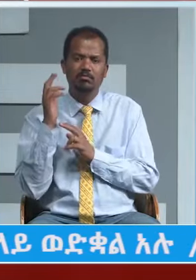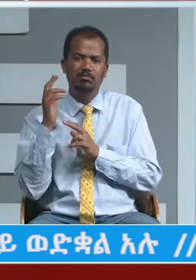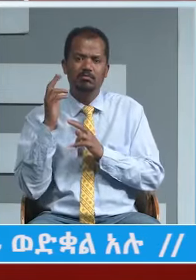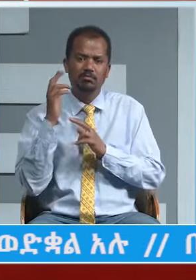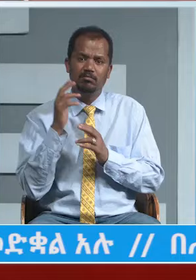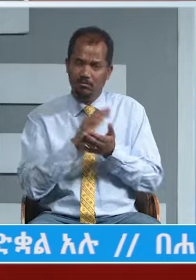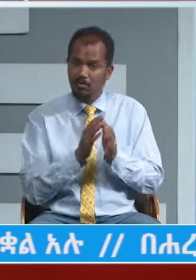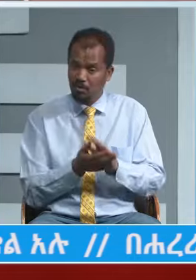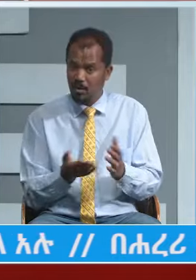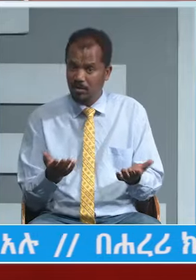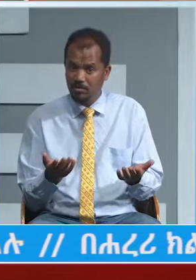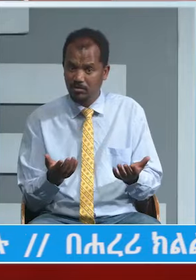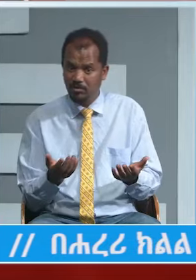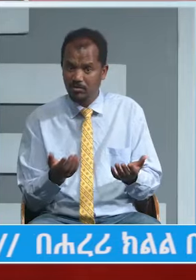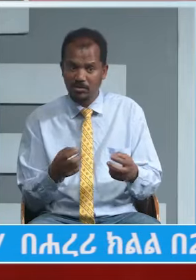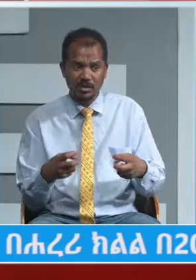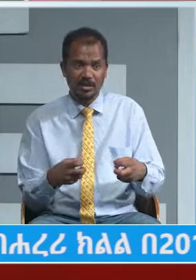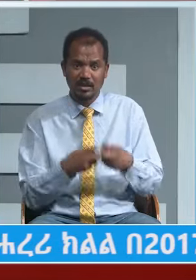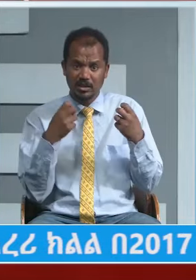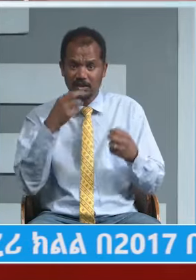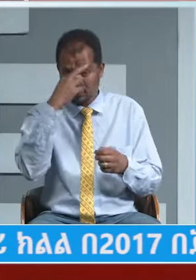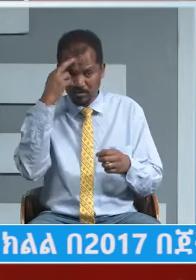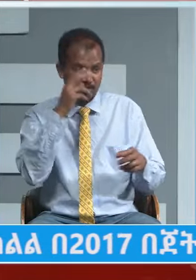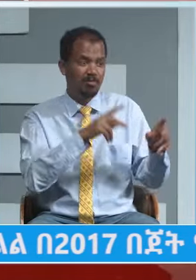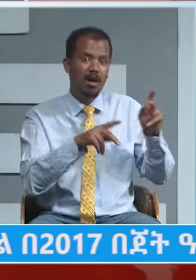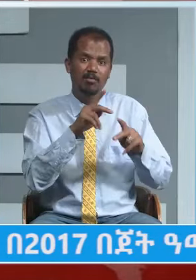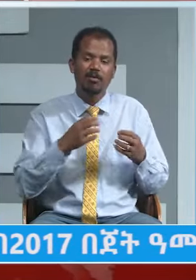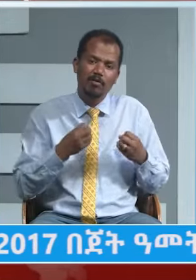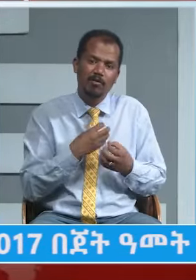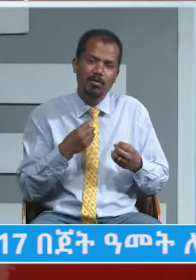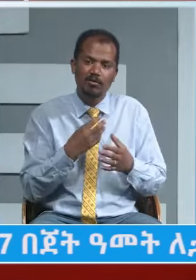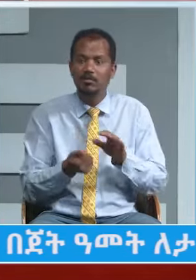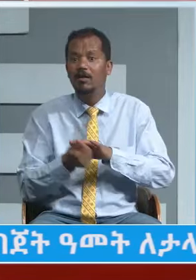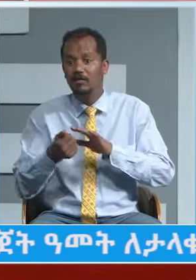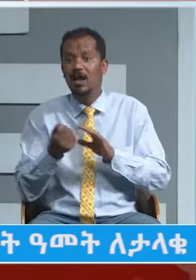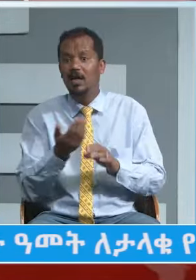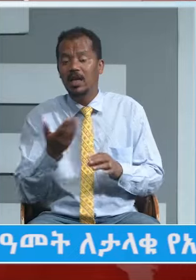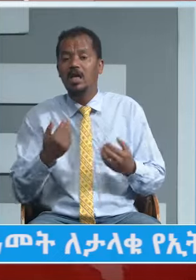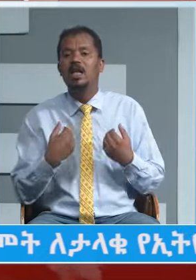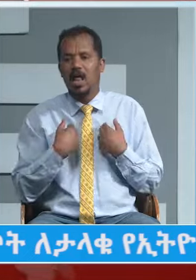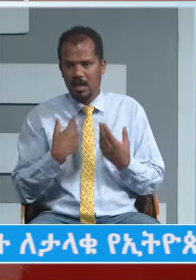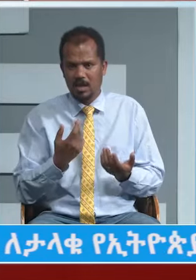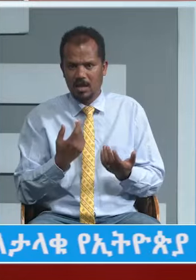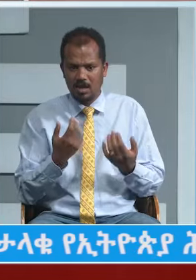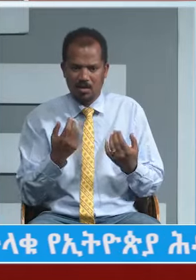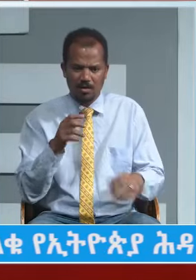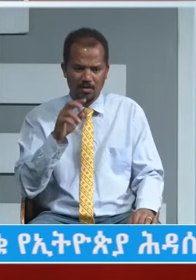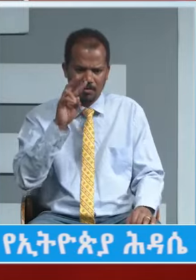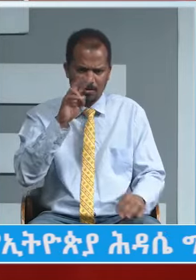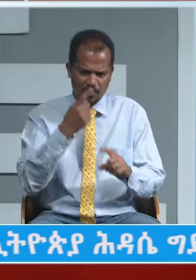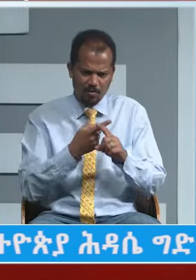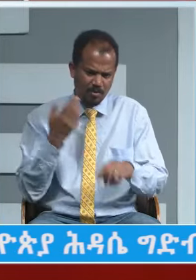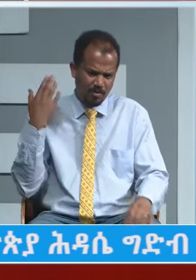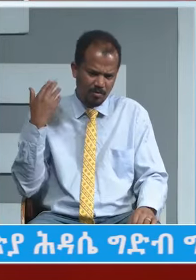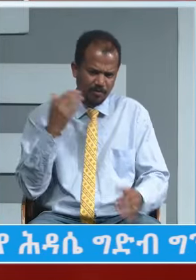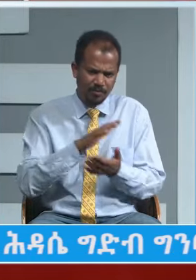ታጥቀው የሚንቀሳቀሱ በመሆናቸው በሚፈጥሩት ግጭት ምክንያት ማህበረሰቡ ፈርቶ መፈናቀል ነገር አለ። እቻ አይደለም ከሁለት